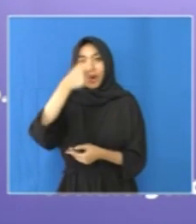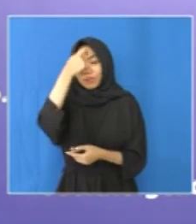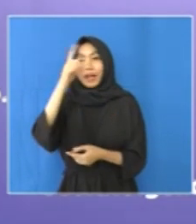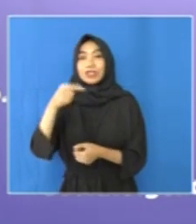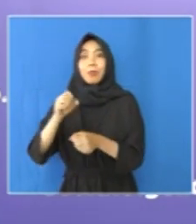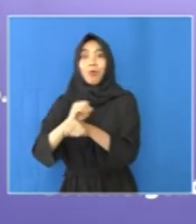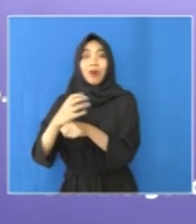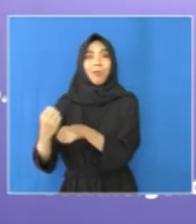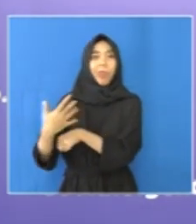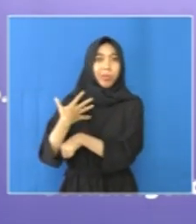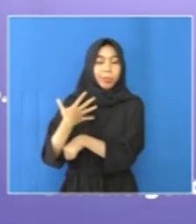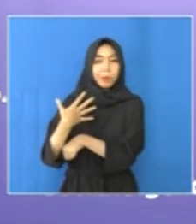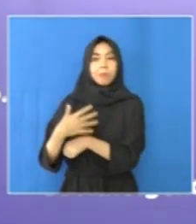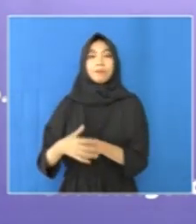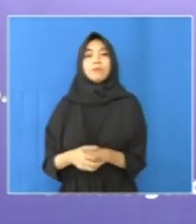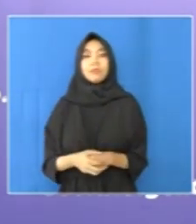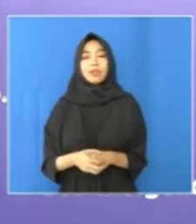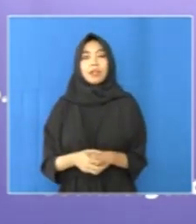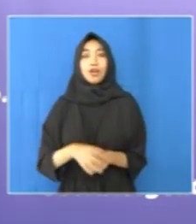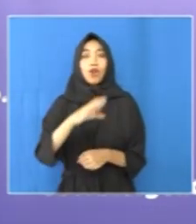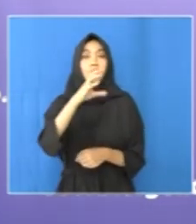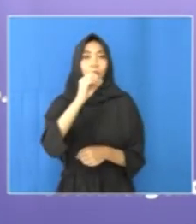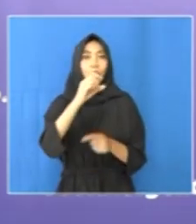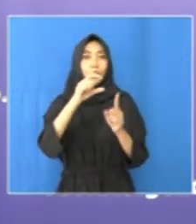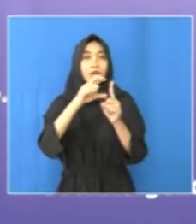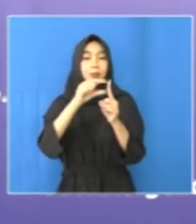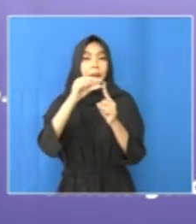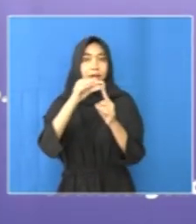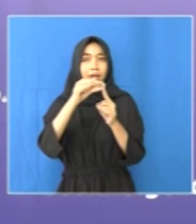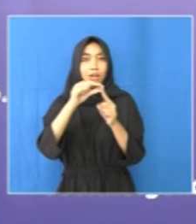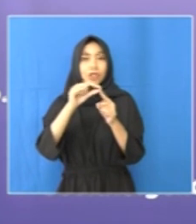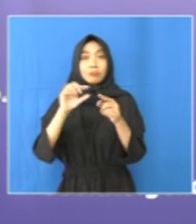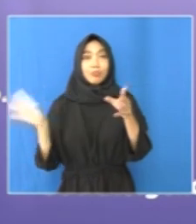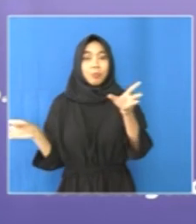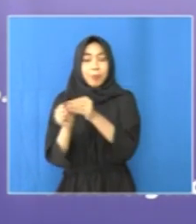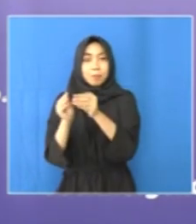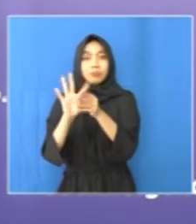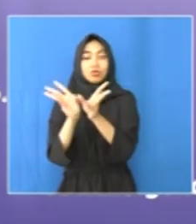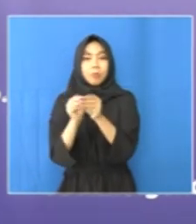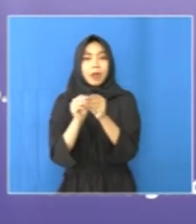Hai teridentifikasi orang dalam pemantauan sebanyak